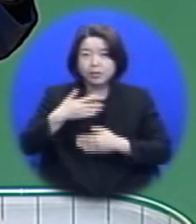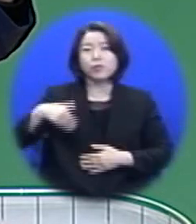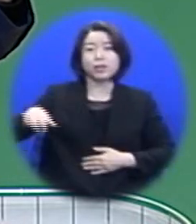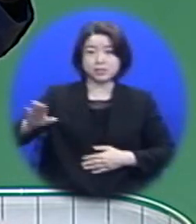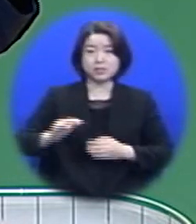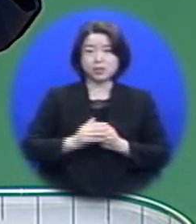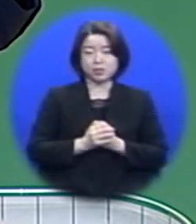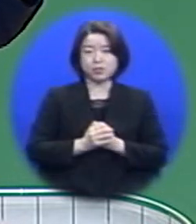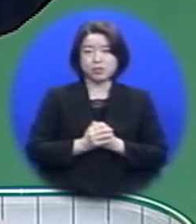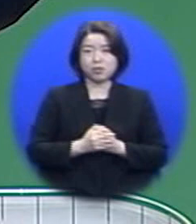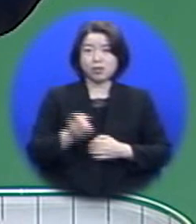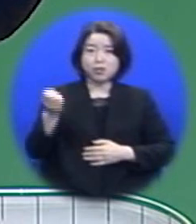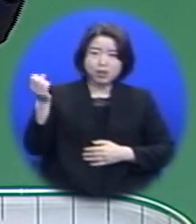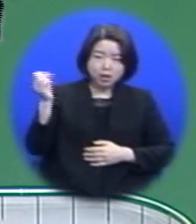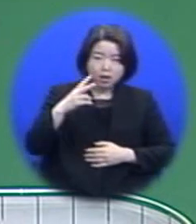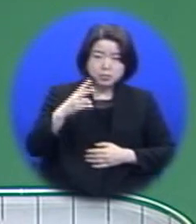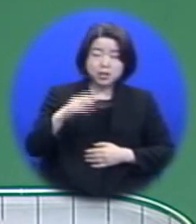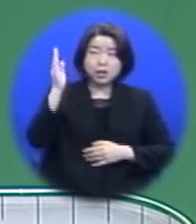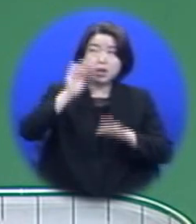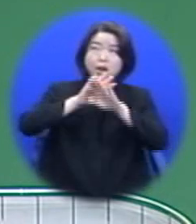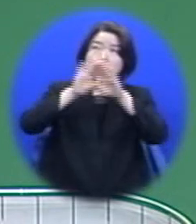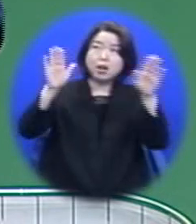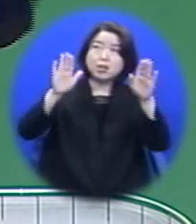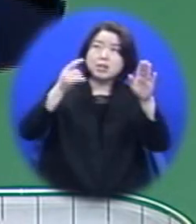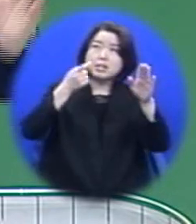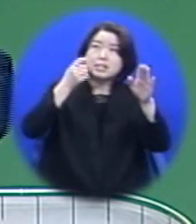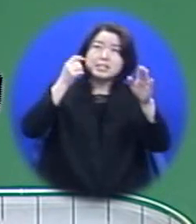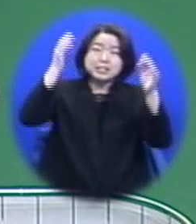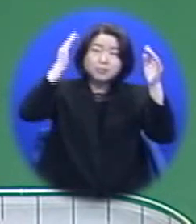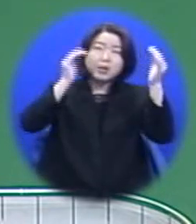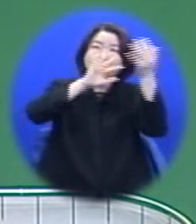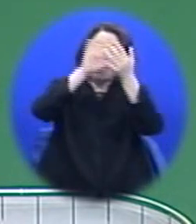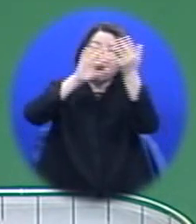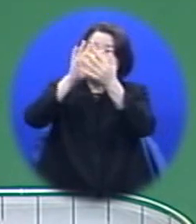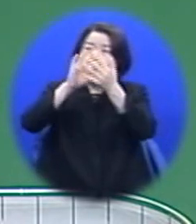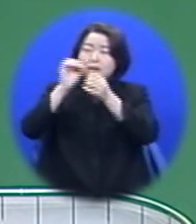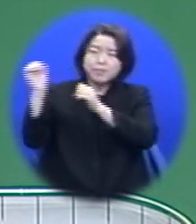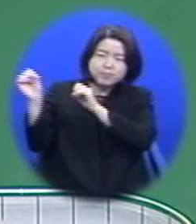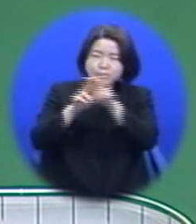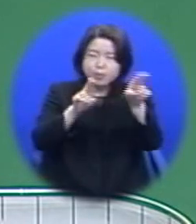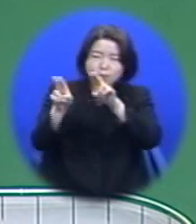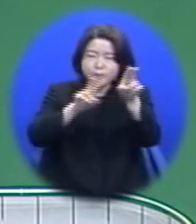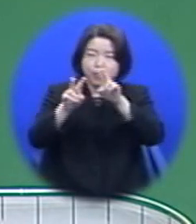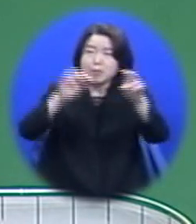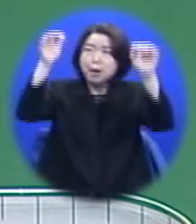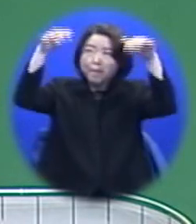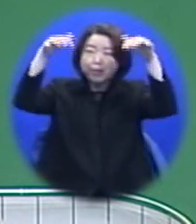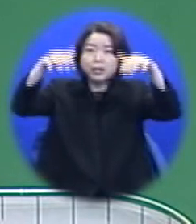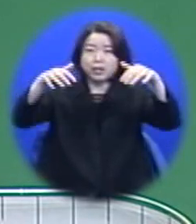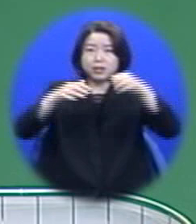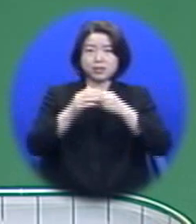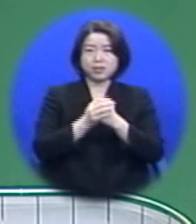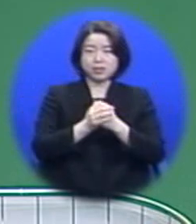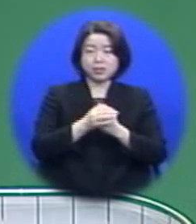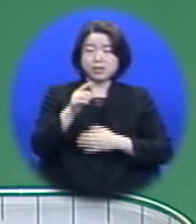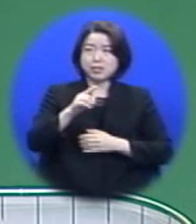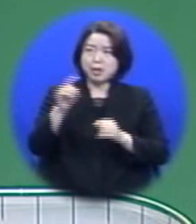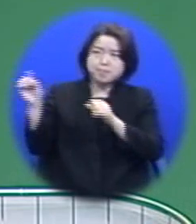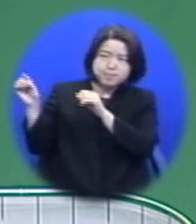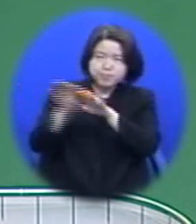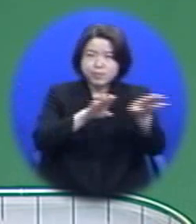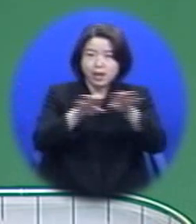갑자기 하늘에 먹구름이 끼더니 천둥 번개가 치면서 비가 오는 겁니다 천둥이 칠 때